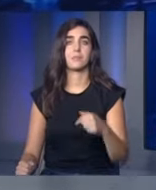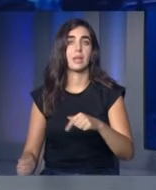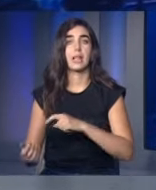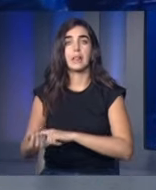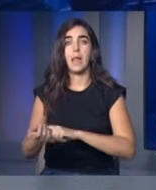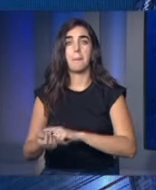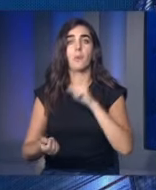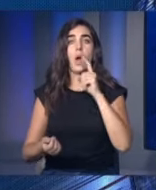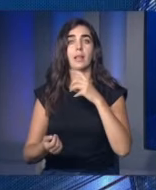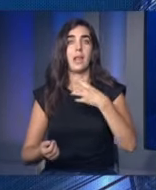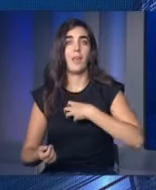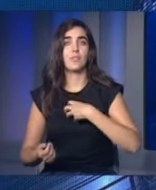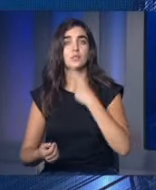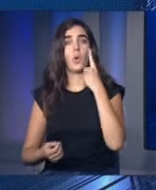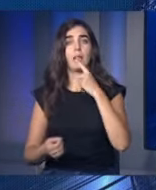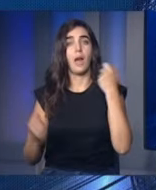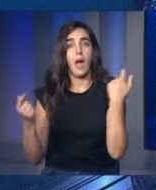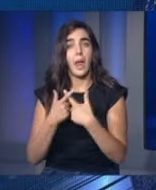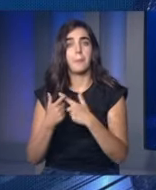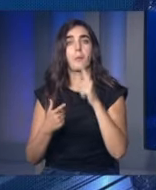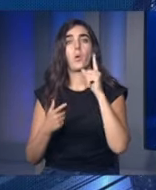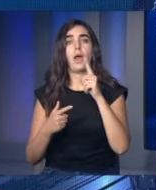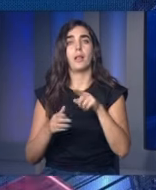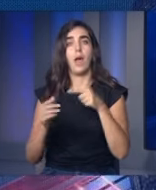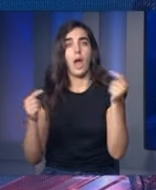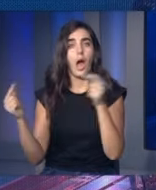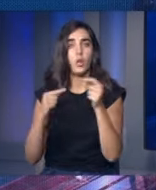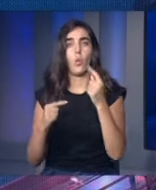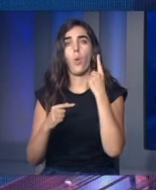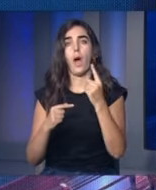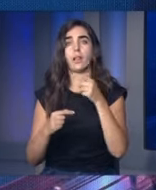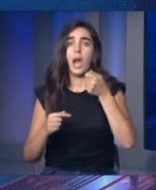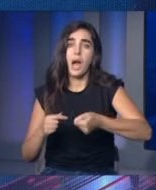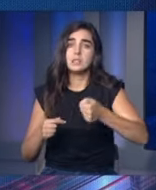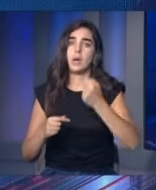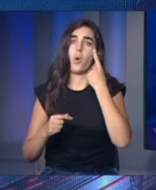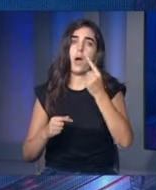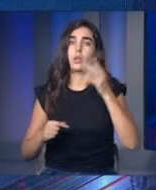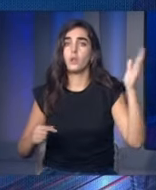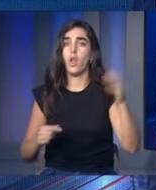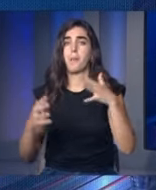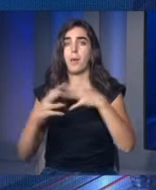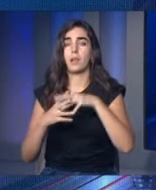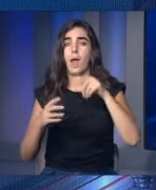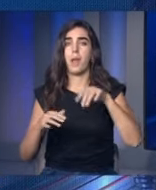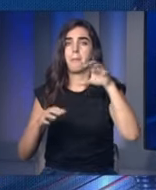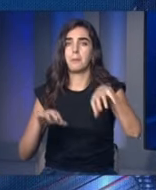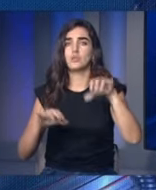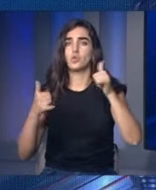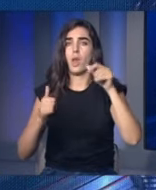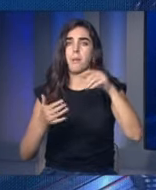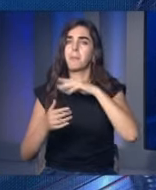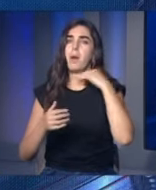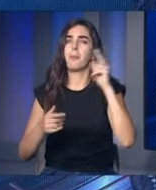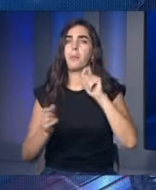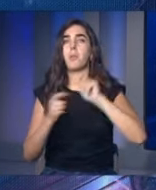واحد والنفس واحدة والحرب واحدة والعدو واحد والعزاء واحد، وما جرى في مجدل شمس لا يمت